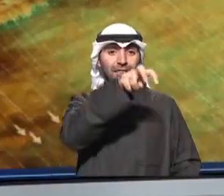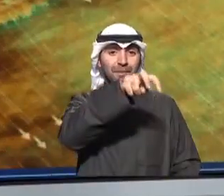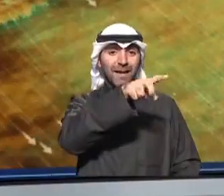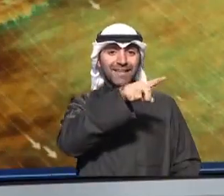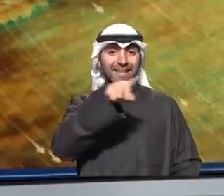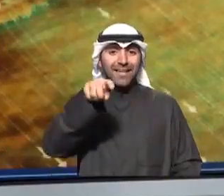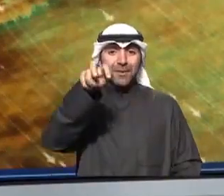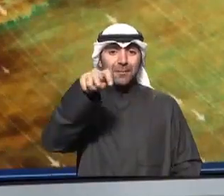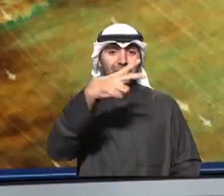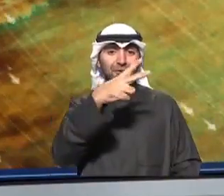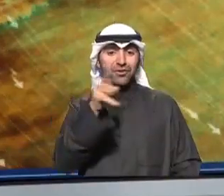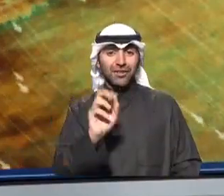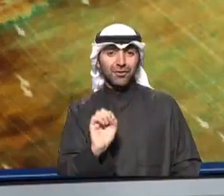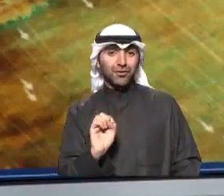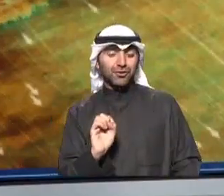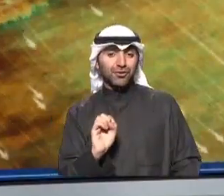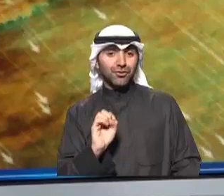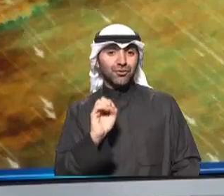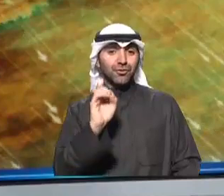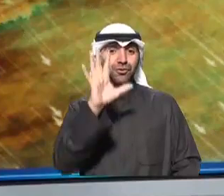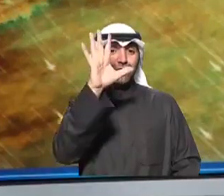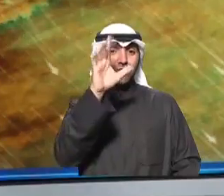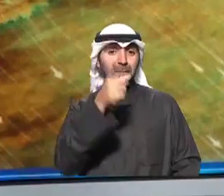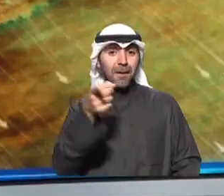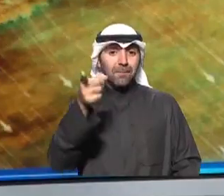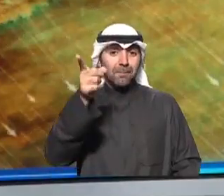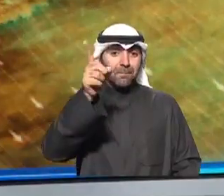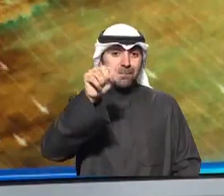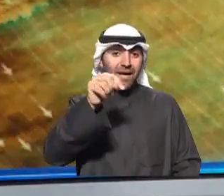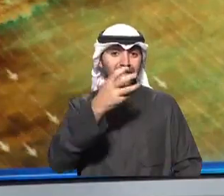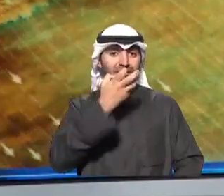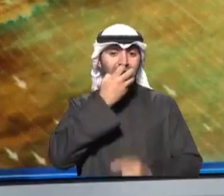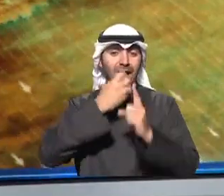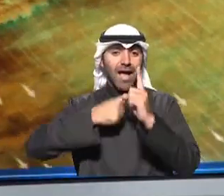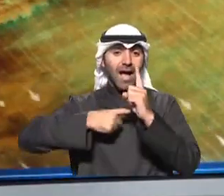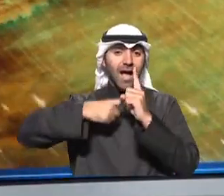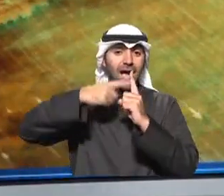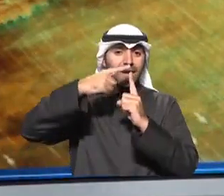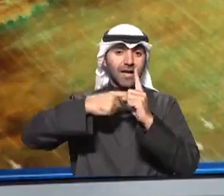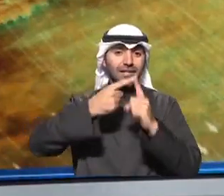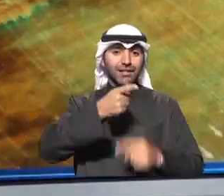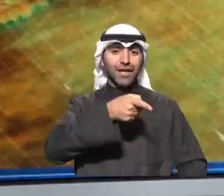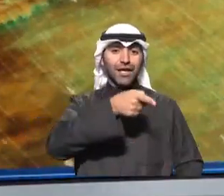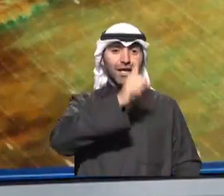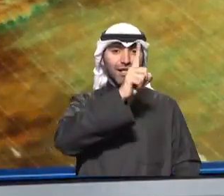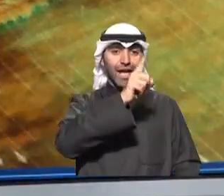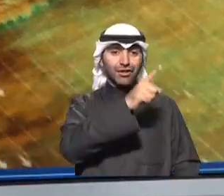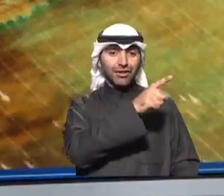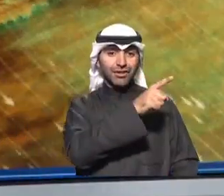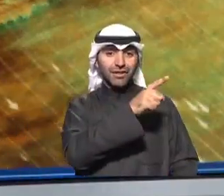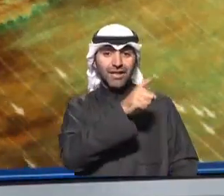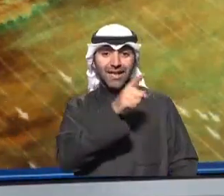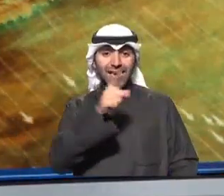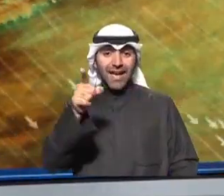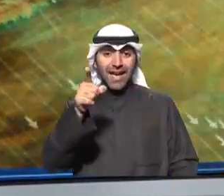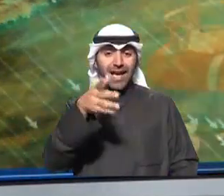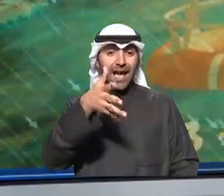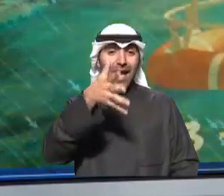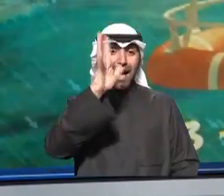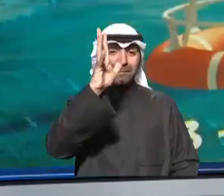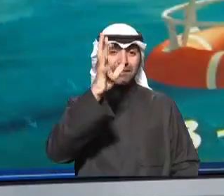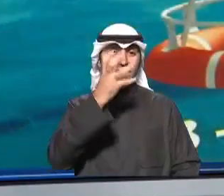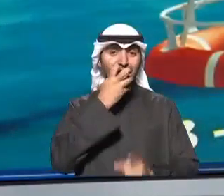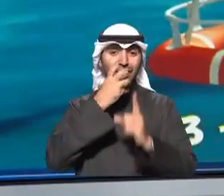11 إلى 13 درجة مئوية على المناطق الصحراوية، 13 درجة متوقعة على مدينة الكويت، تراوح ما بين 12 إلى 15